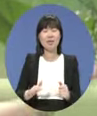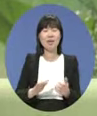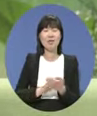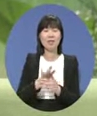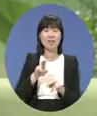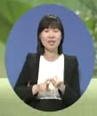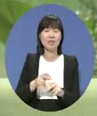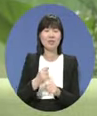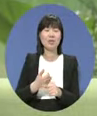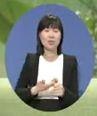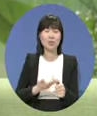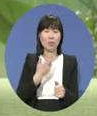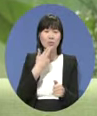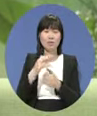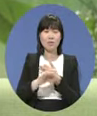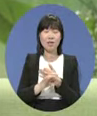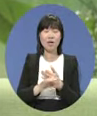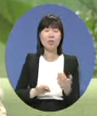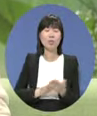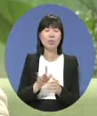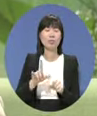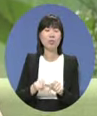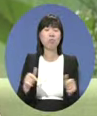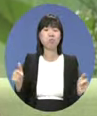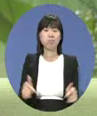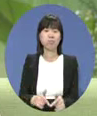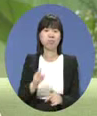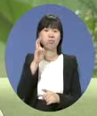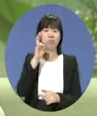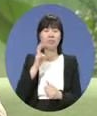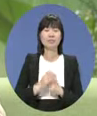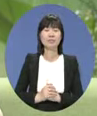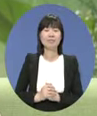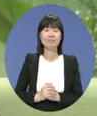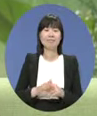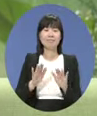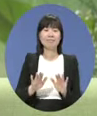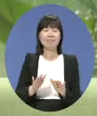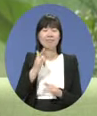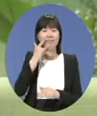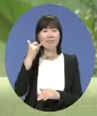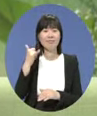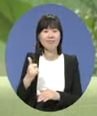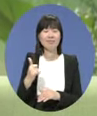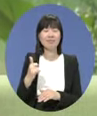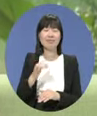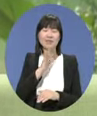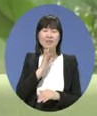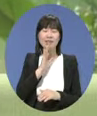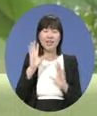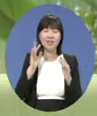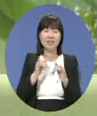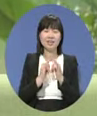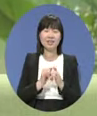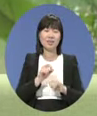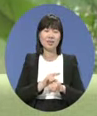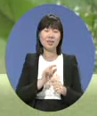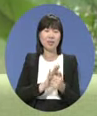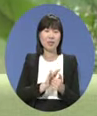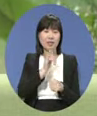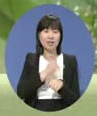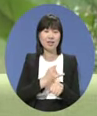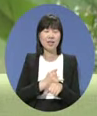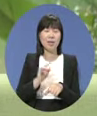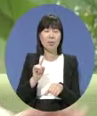놀 자리를 만들어주지 않으면 아이들이 놀 수 있는 기회가 너무나 없잖아요, 선생님. 네네네. 근데 이제 부모가 정말 아이들의 사회성을 도와줄 수